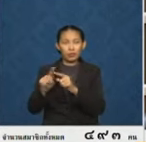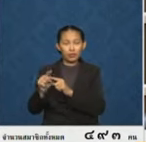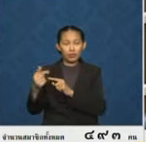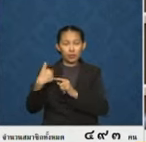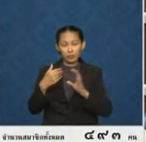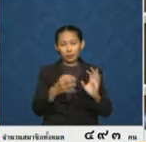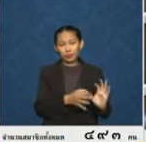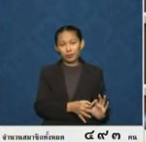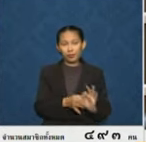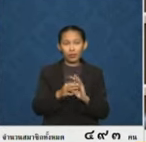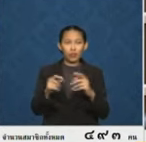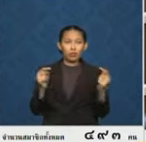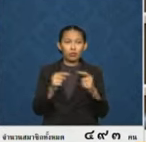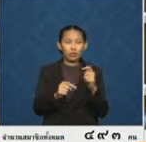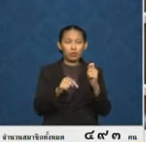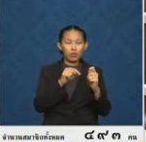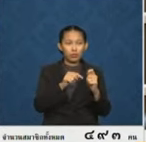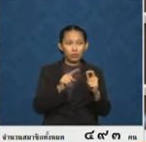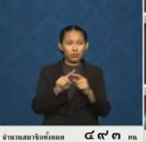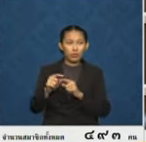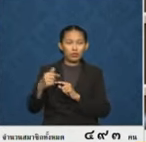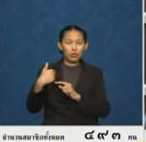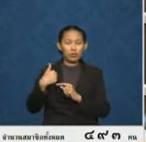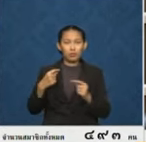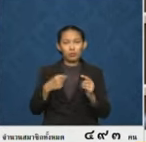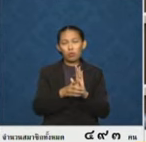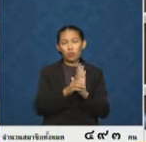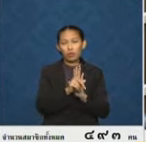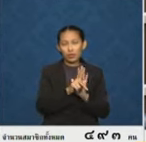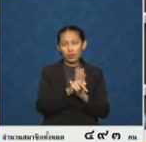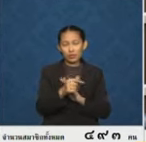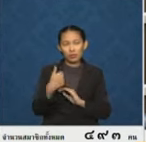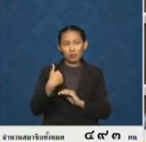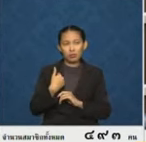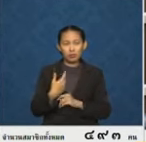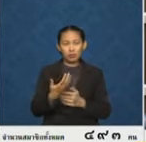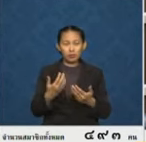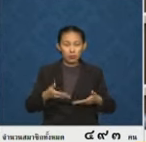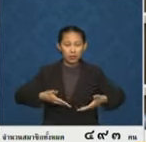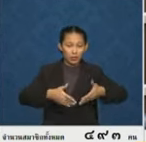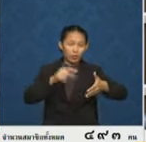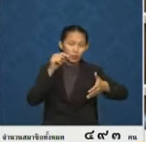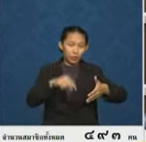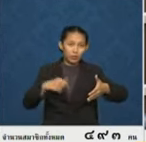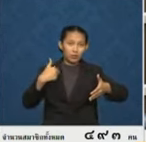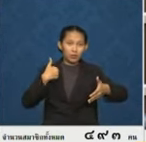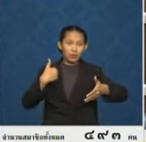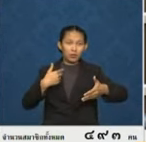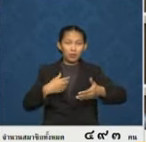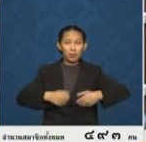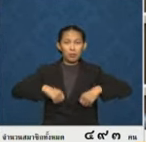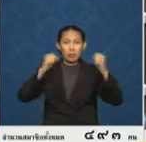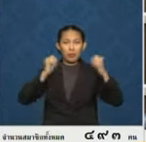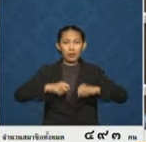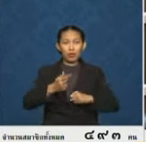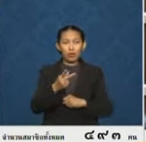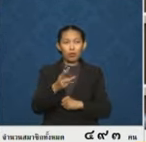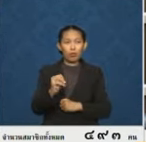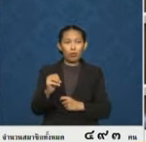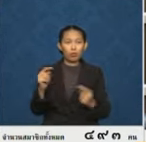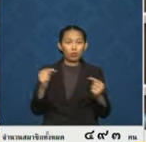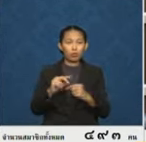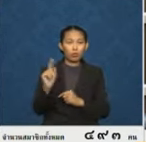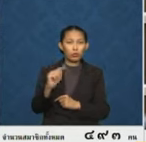ทางเชื่อมไปสู่อำเภอท่าคันโทจังหวัดกาฬสินธอีกด้วยครับซึ่งถนนเส้นนี้ได้ผ่านมติครมแล้วสมัยท่านนายก